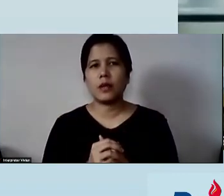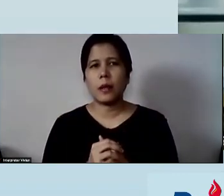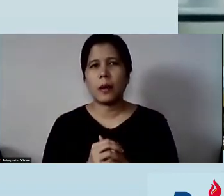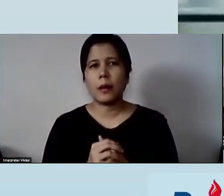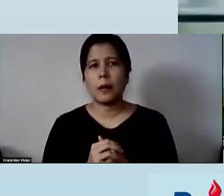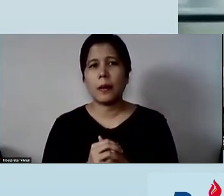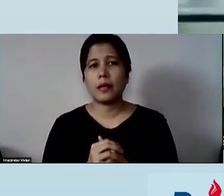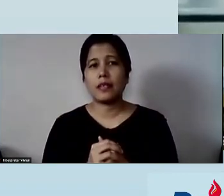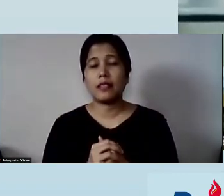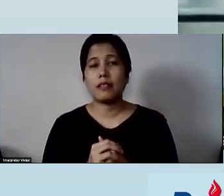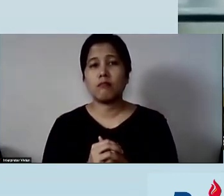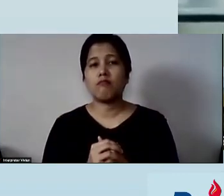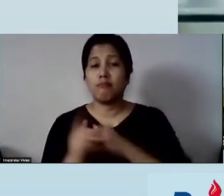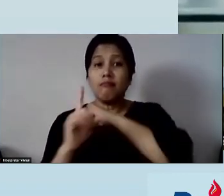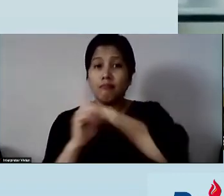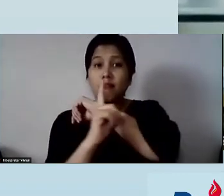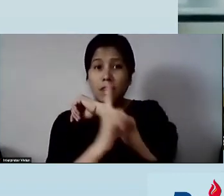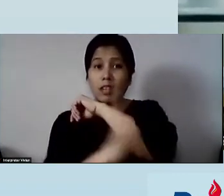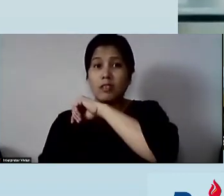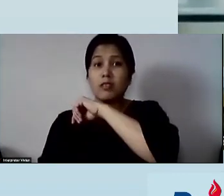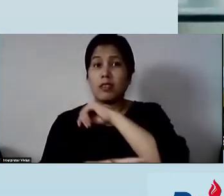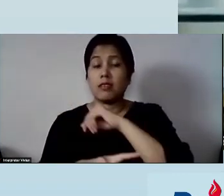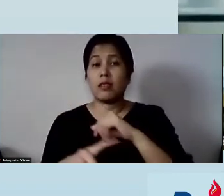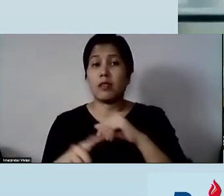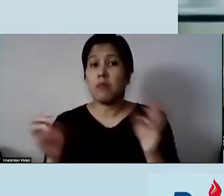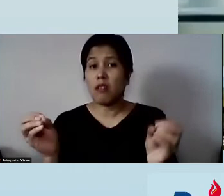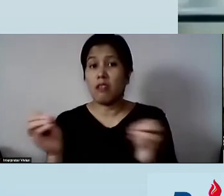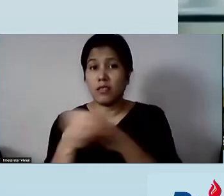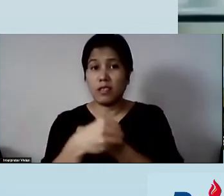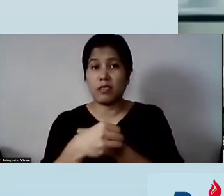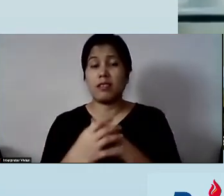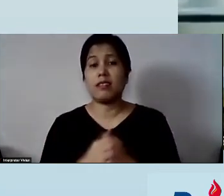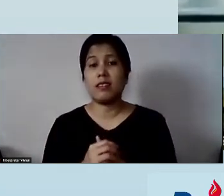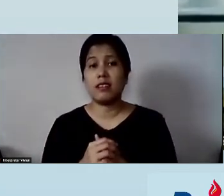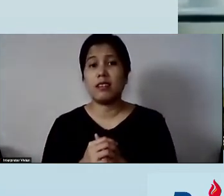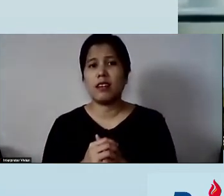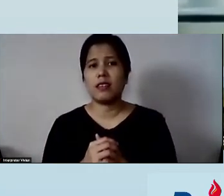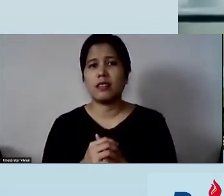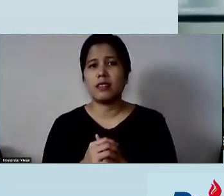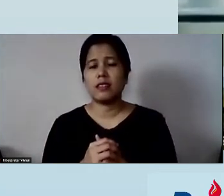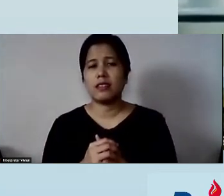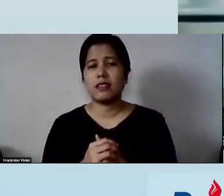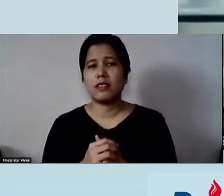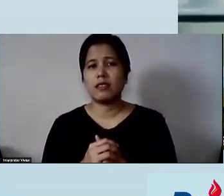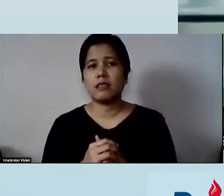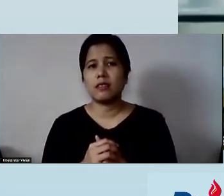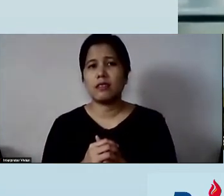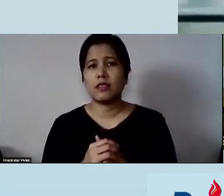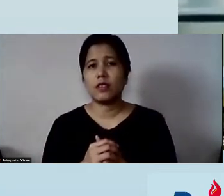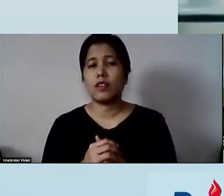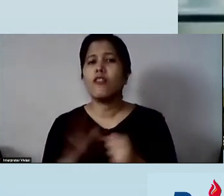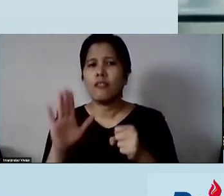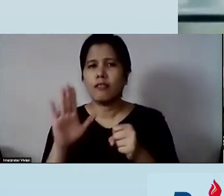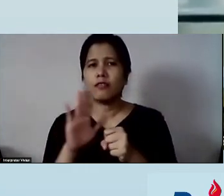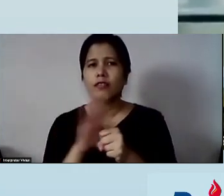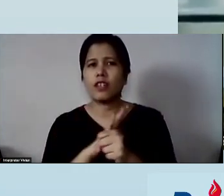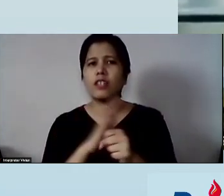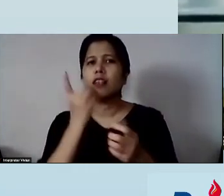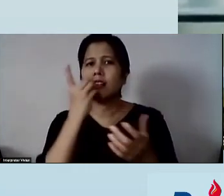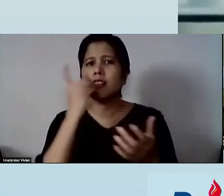mga napaparusahan ng mga establishments yan. Basta as long as fully documented yung complaint.